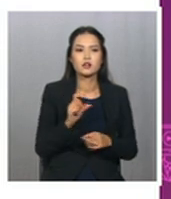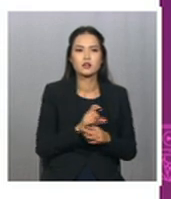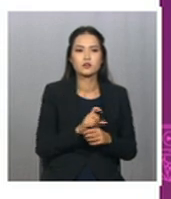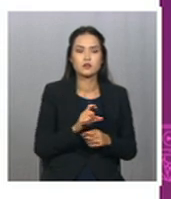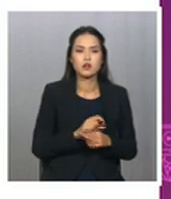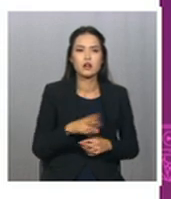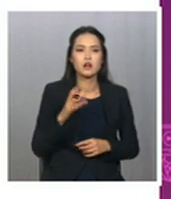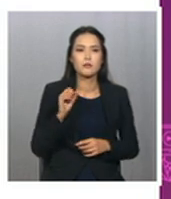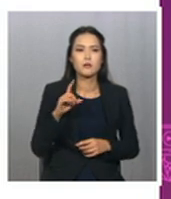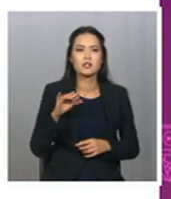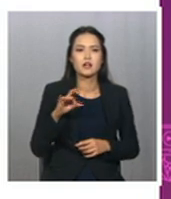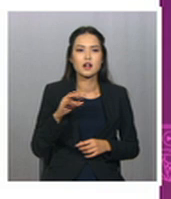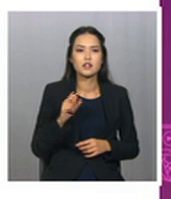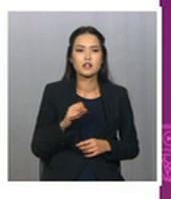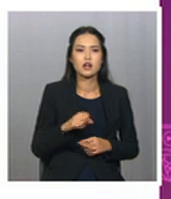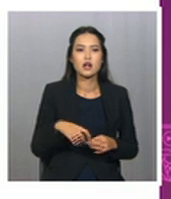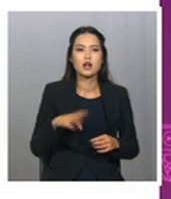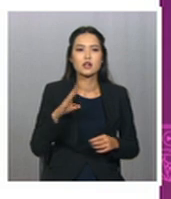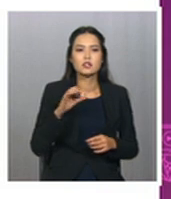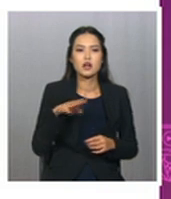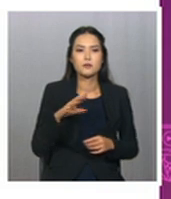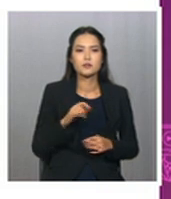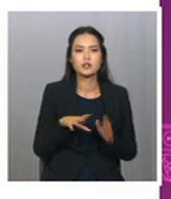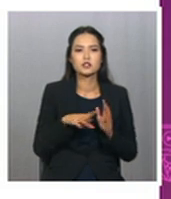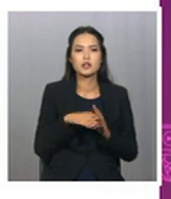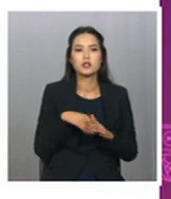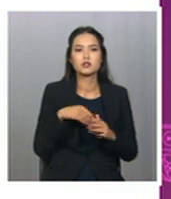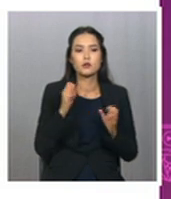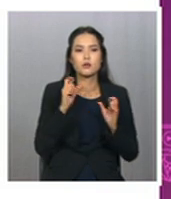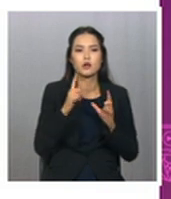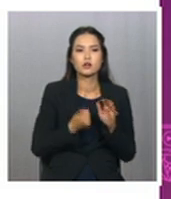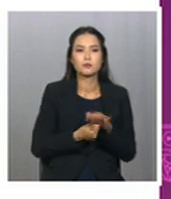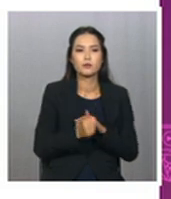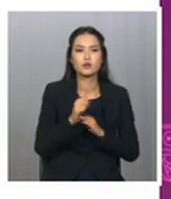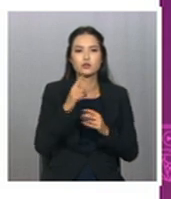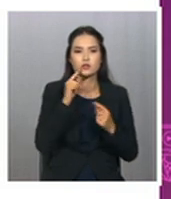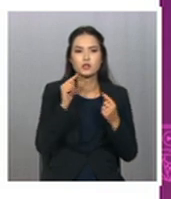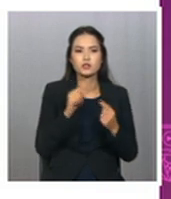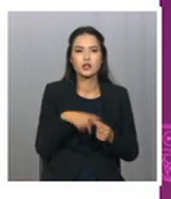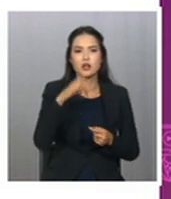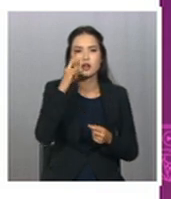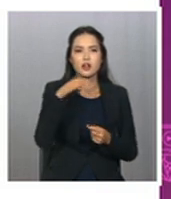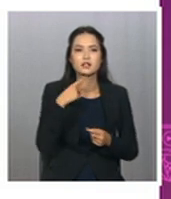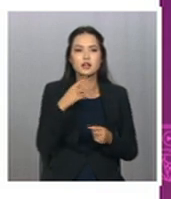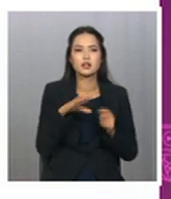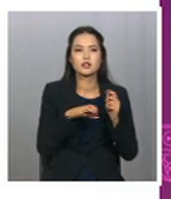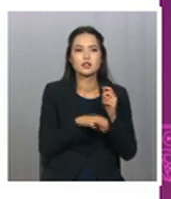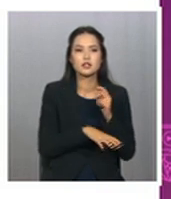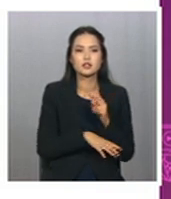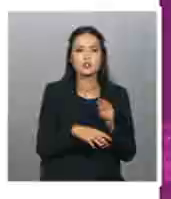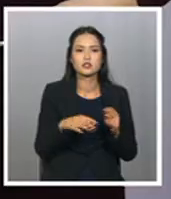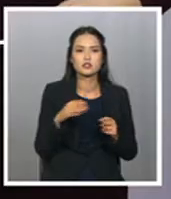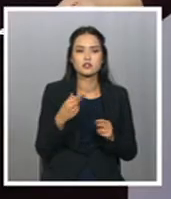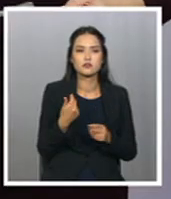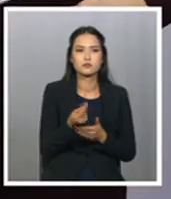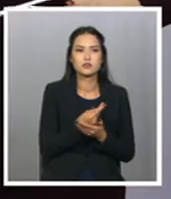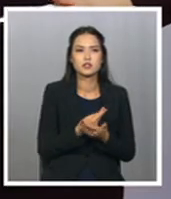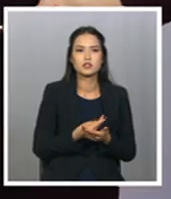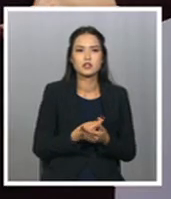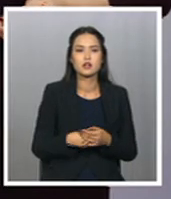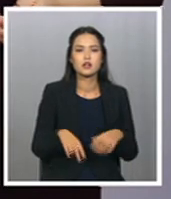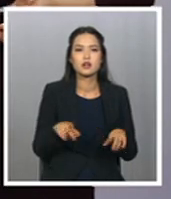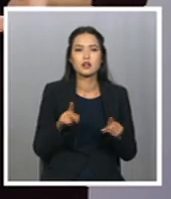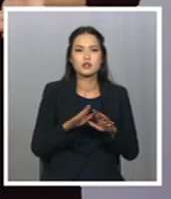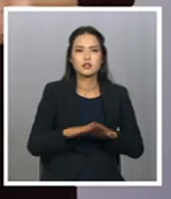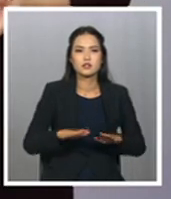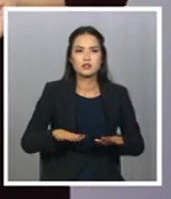бейне? Базаралы таптық санасы ояна бастаған күрескер қазақ кедейінің жиынтық бейнесі. Міне